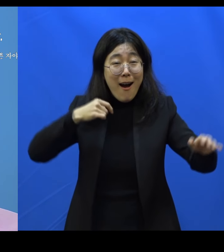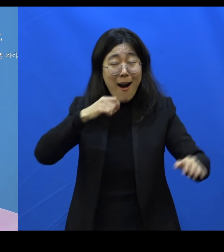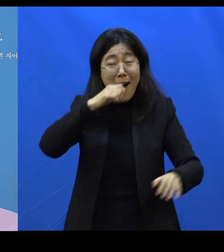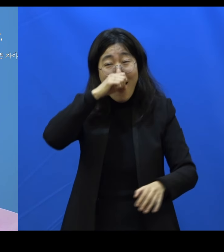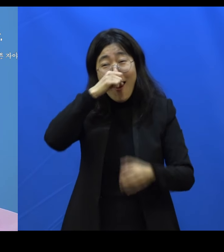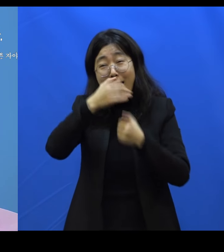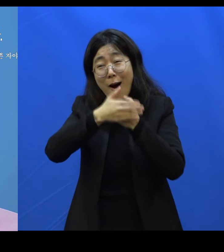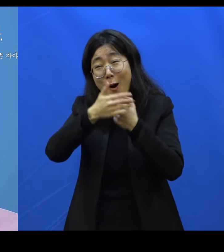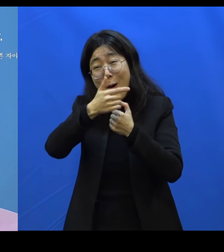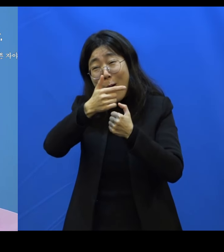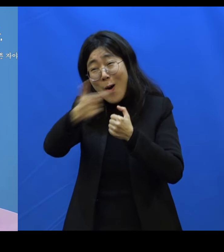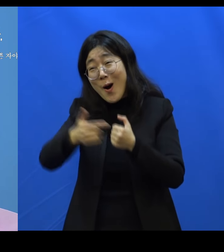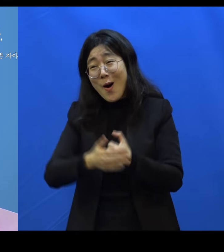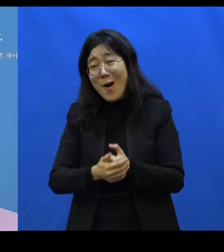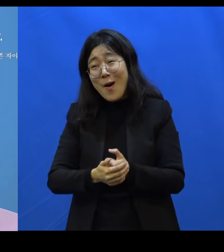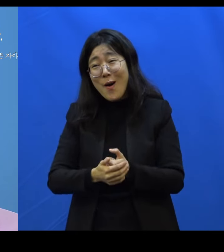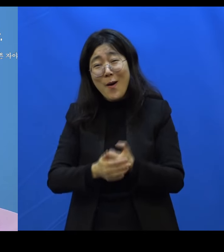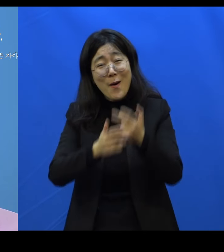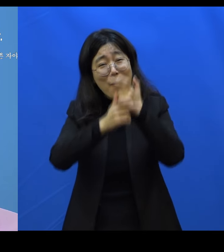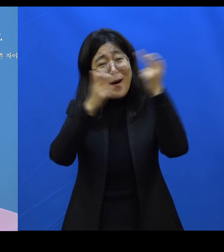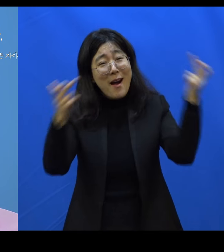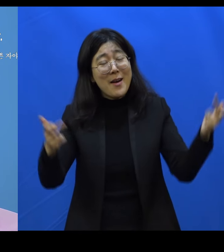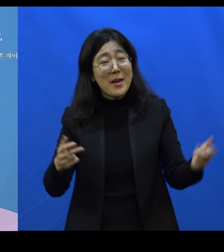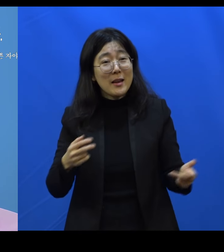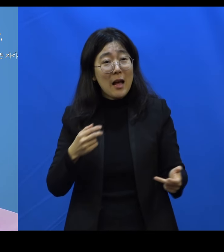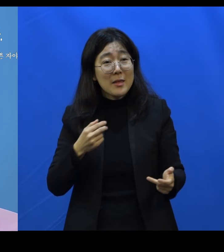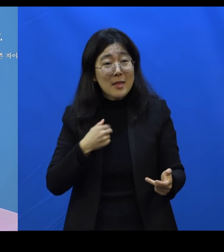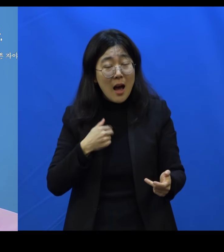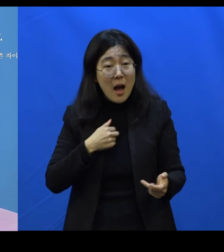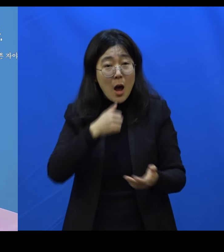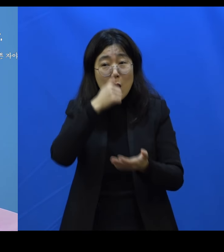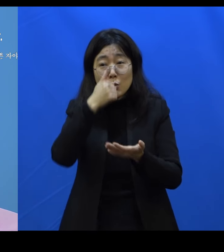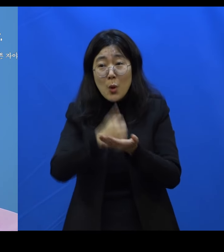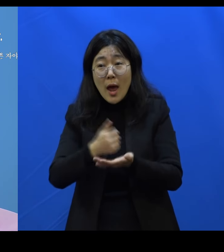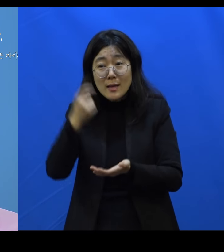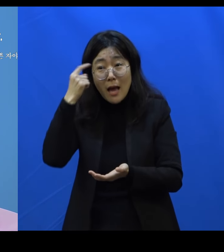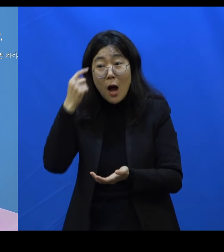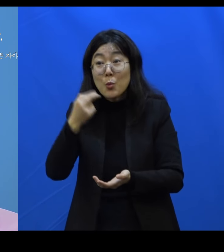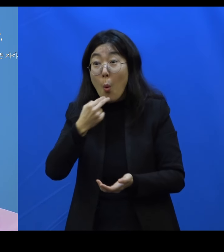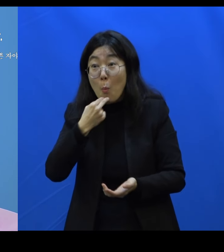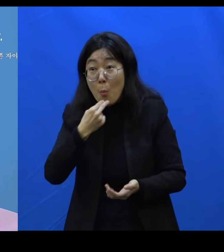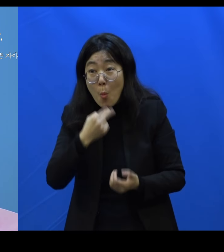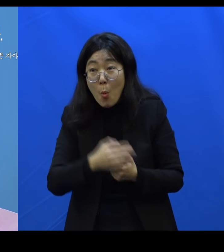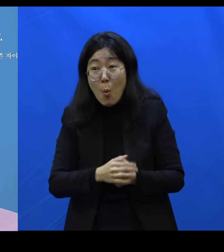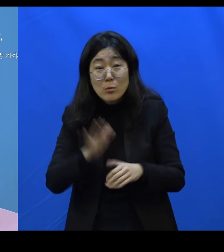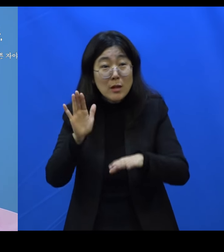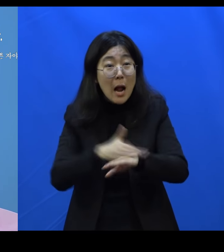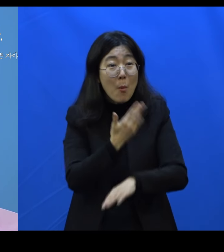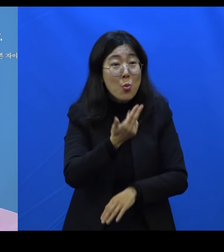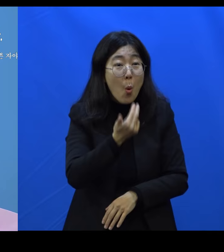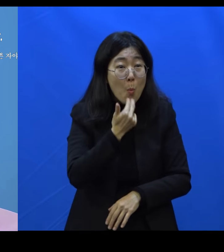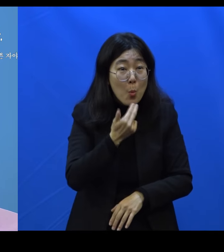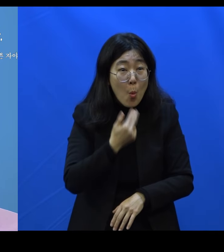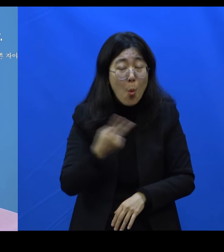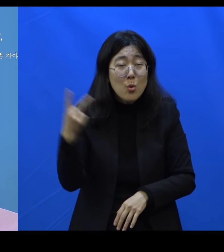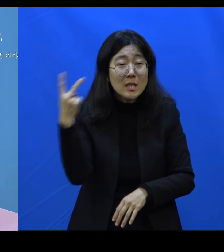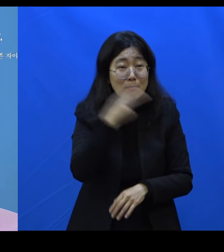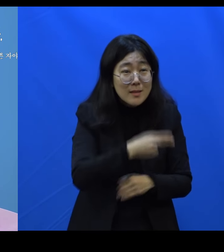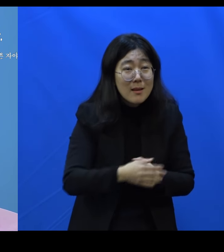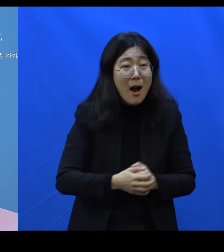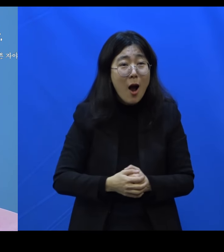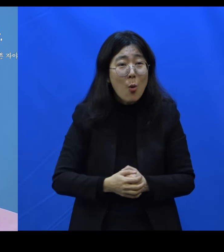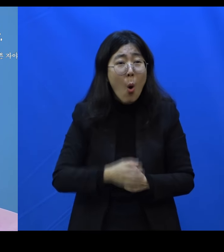너무너무 좋은 거예요. 거기서 뭐 있으니까 뭐 죄질 일도 없고 죄질 생각도 없고, 뭐 어떤 데는 금식하고